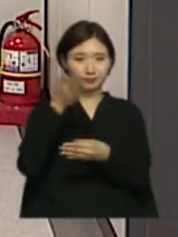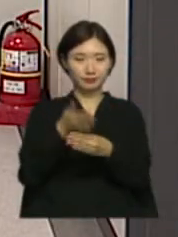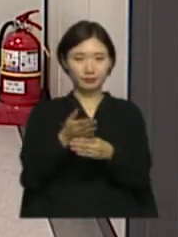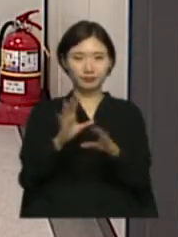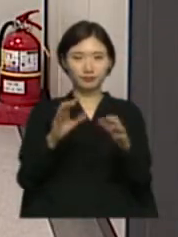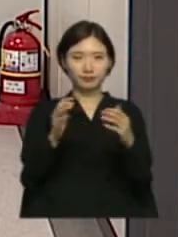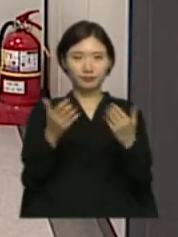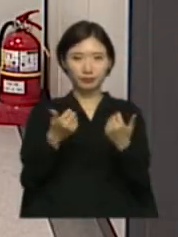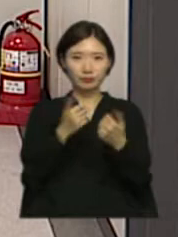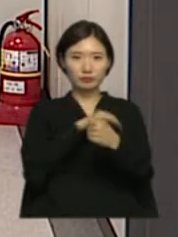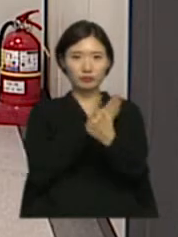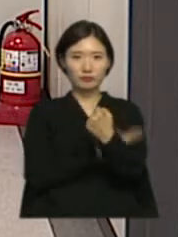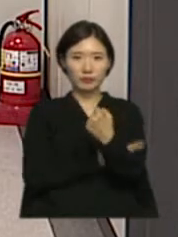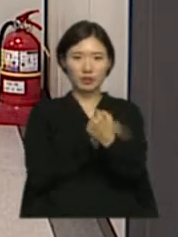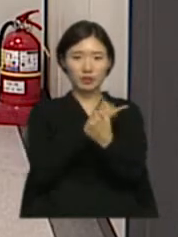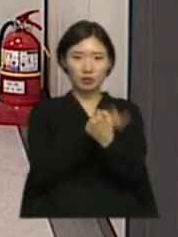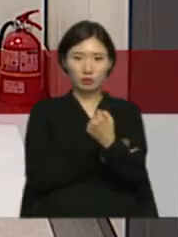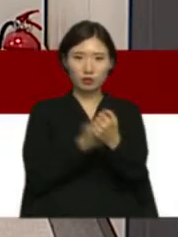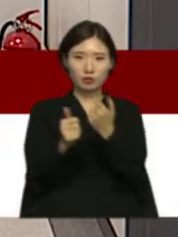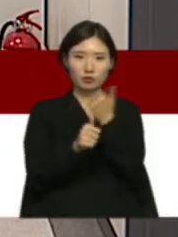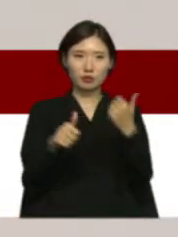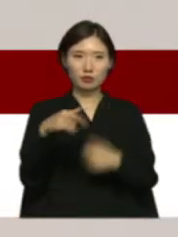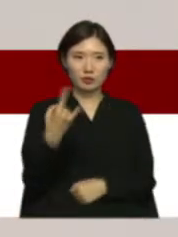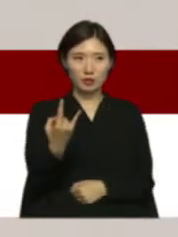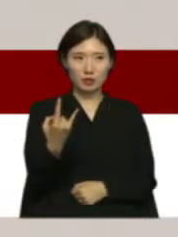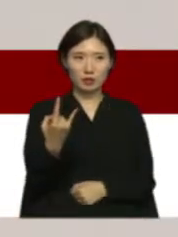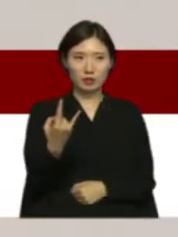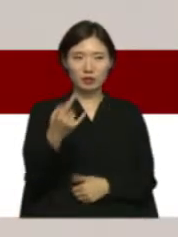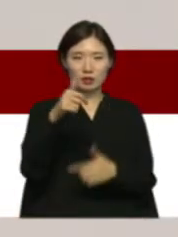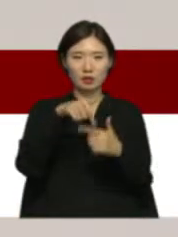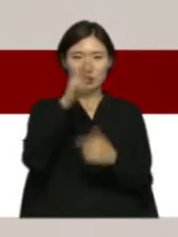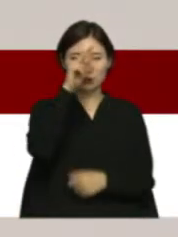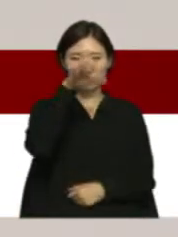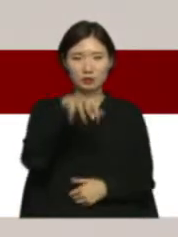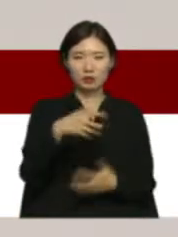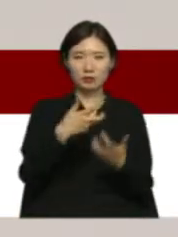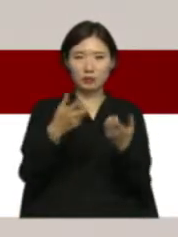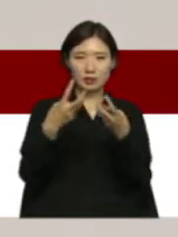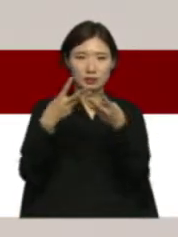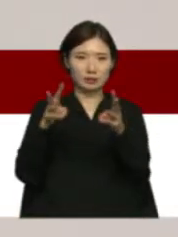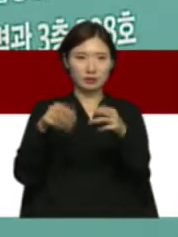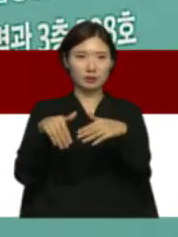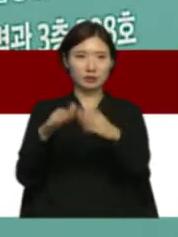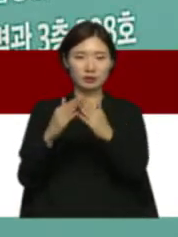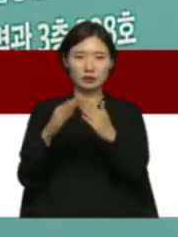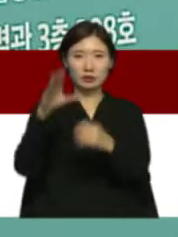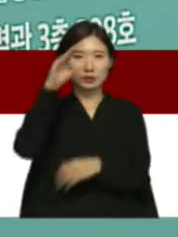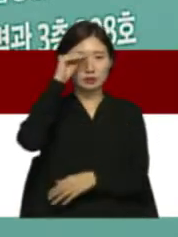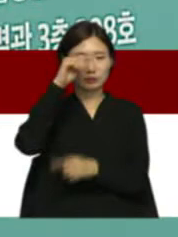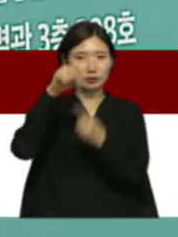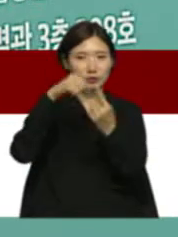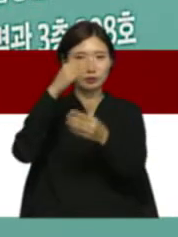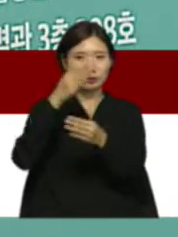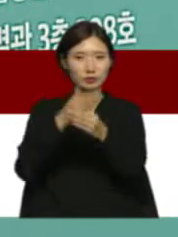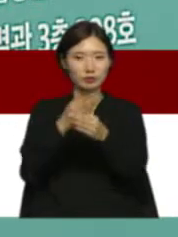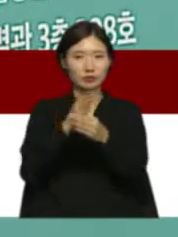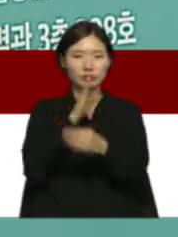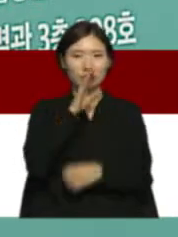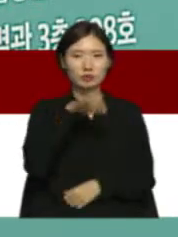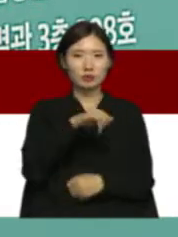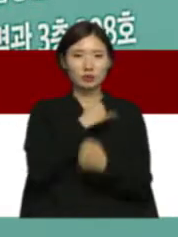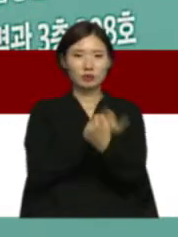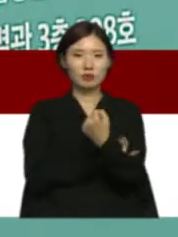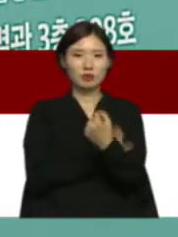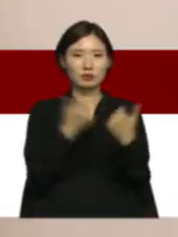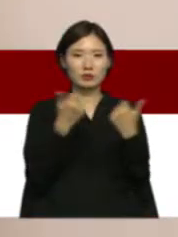국가 인권 위원회 가 지난 7월 16일부터 강남 경찰서 별관 3층 의 설치 시범 운영하고 있는 현장 인권